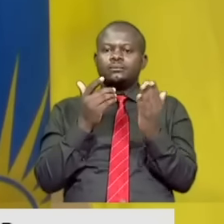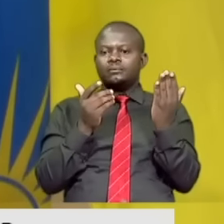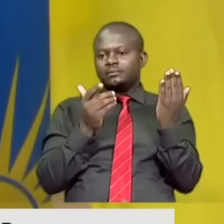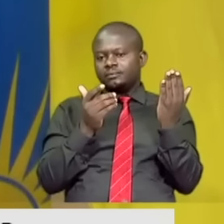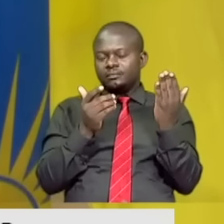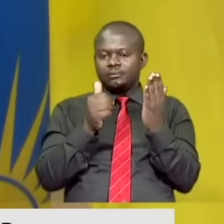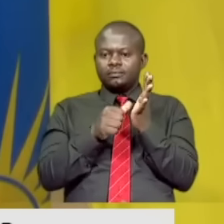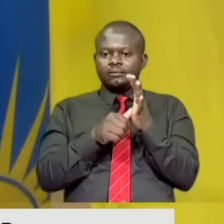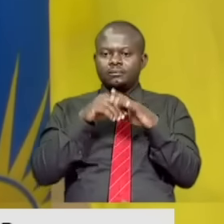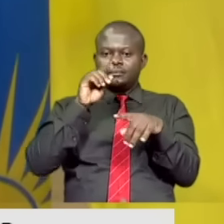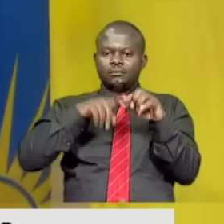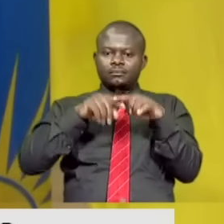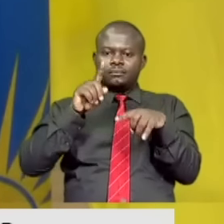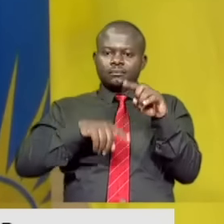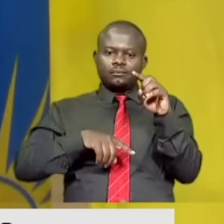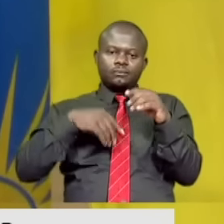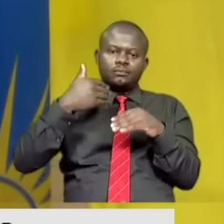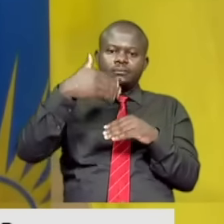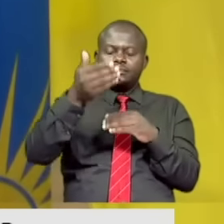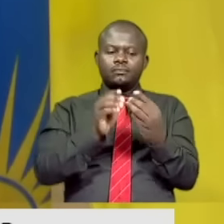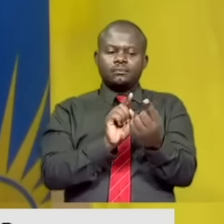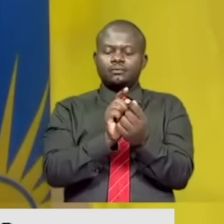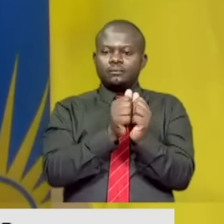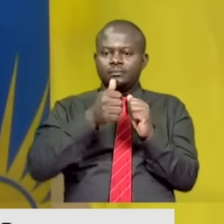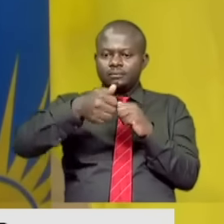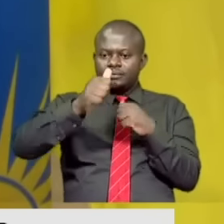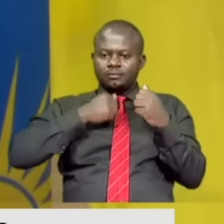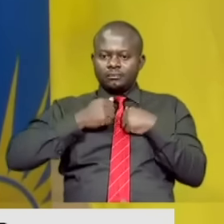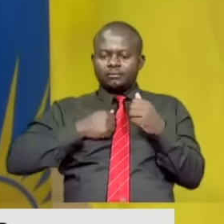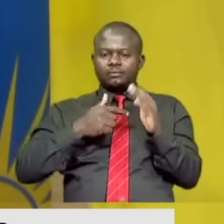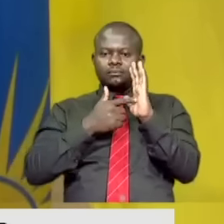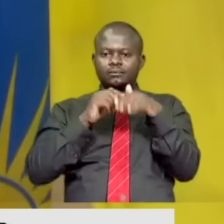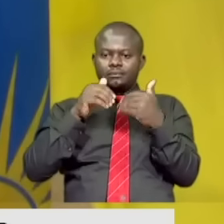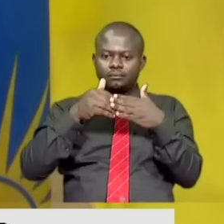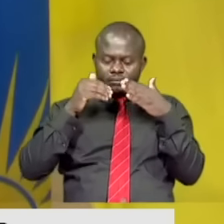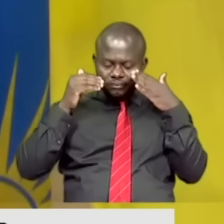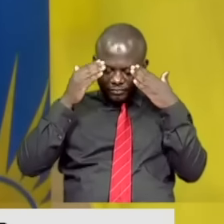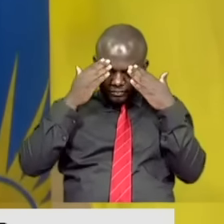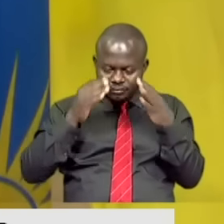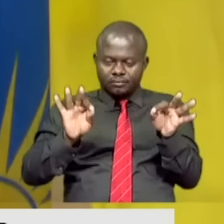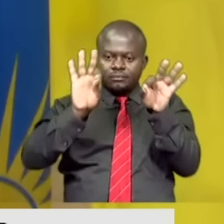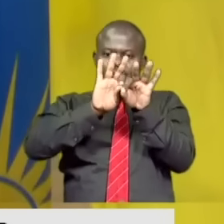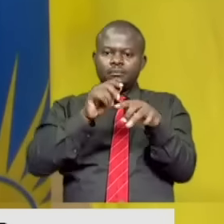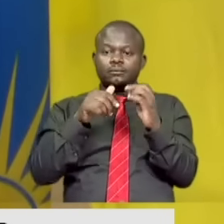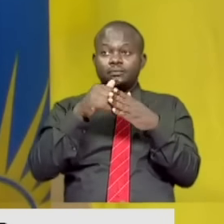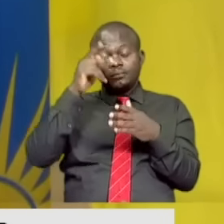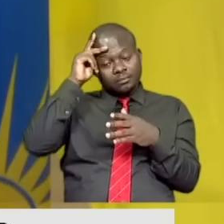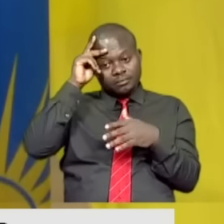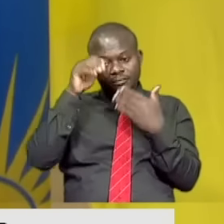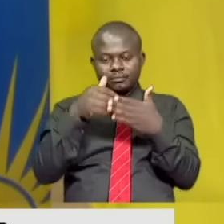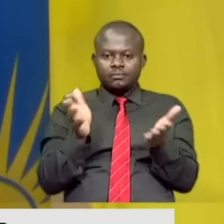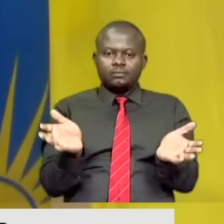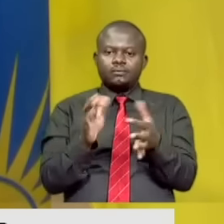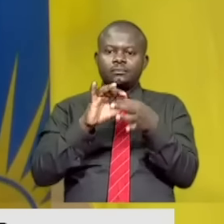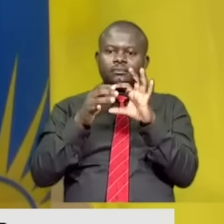ku bibazo bya politiki yagiye ihura nabyo. U Rwanda rwagiye rugaragaza gushyira mu gaciro n'ubwenge mu guhamagarira abafatanyabikorwa